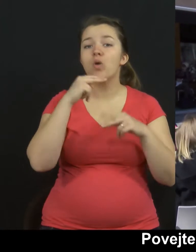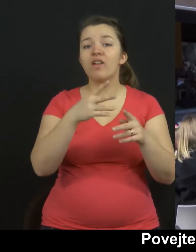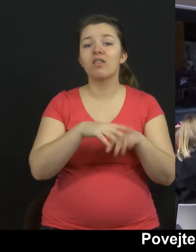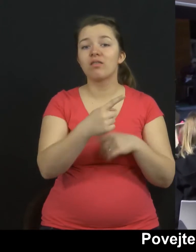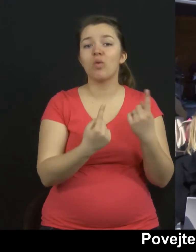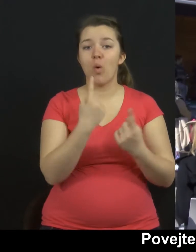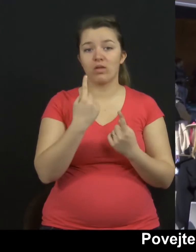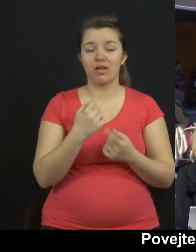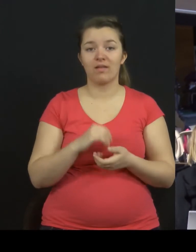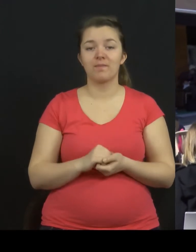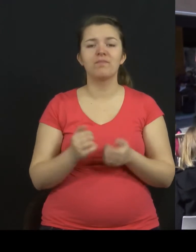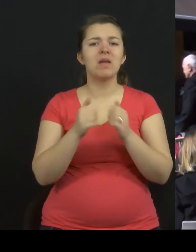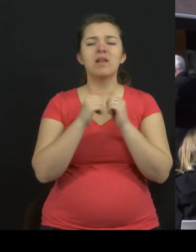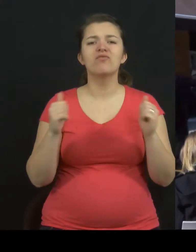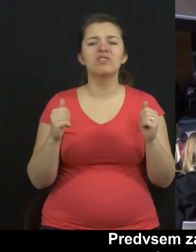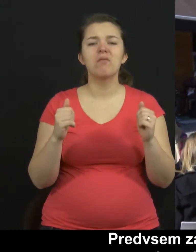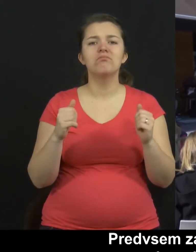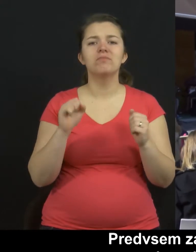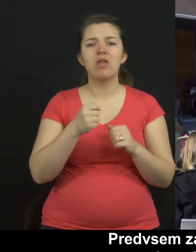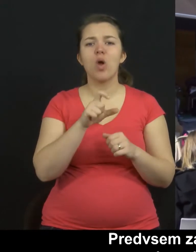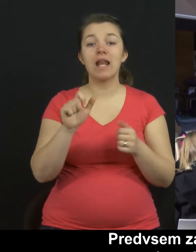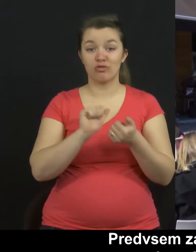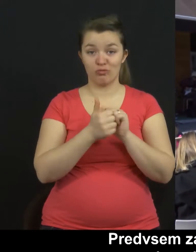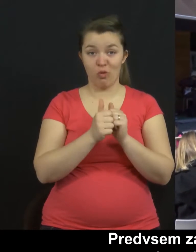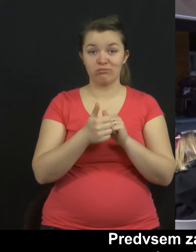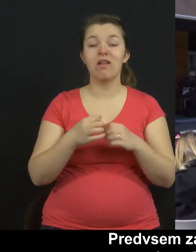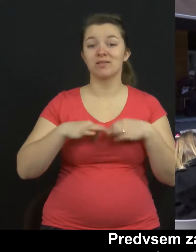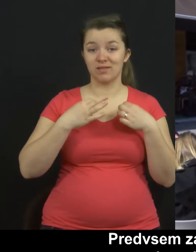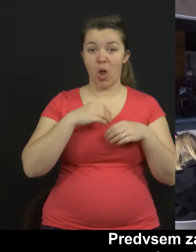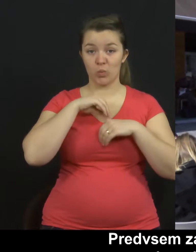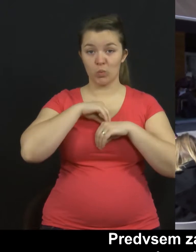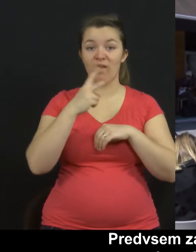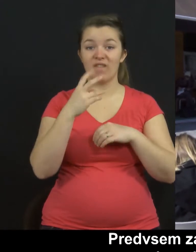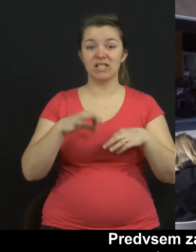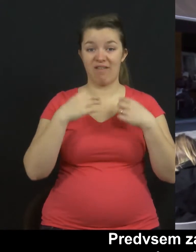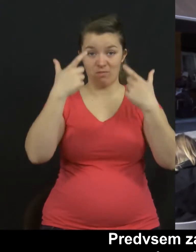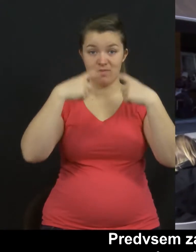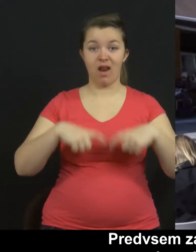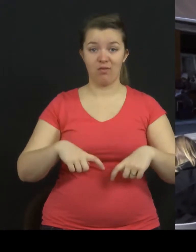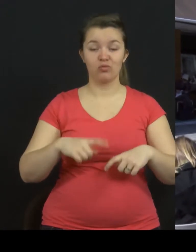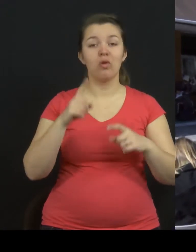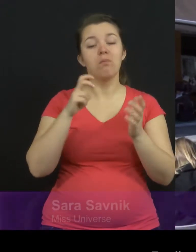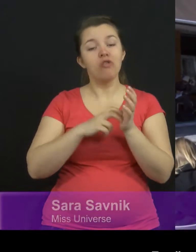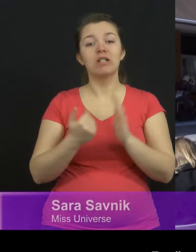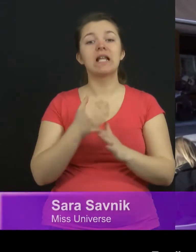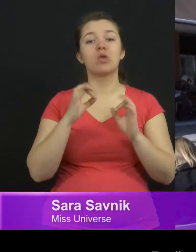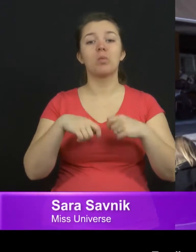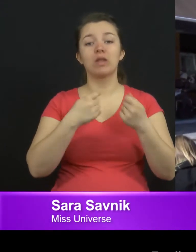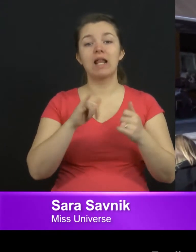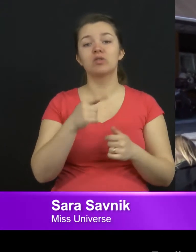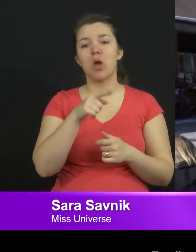Kaj si se odvali na tem dogodku? Predvsem zaradi tega, ker je šport, se pravi, je zdrav duh v zdravem telesu, pa še